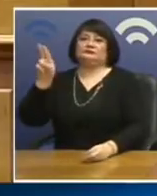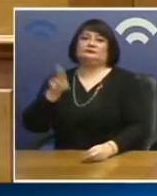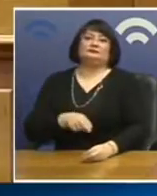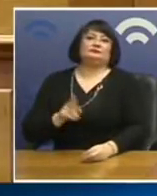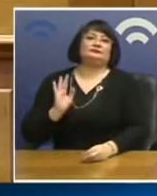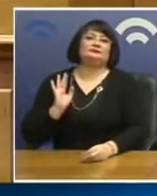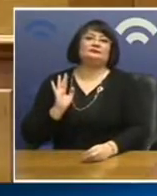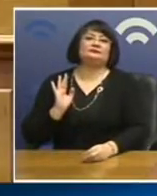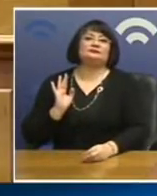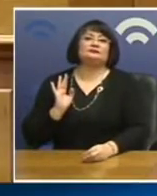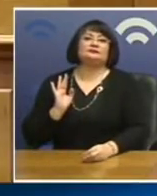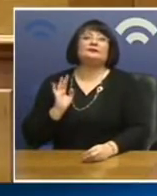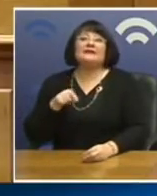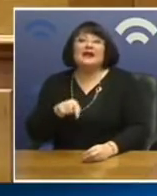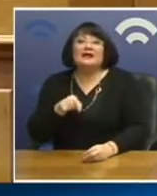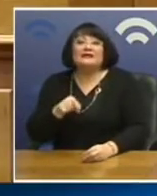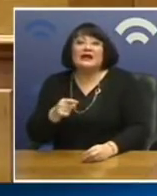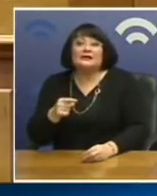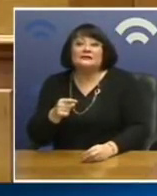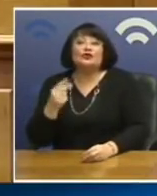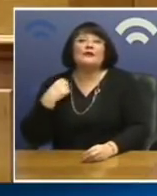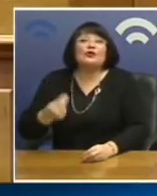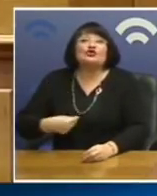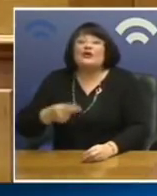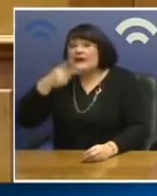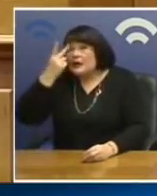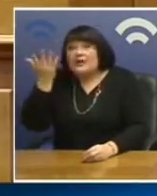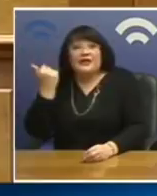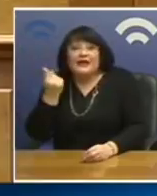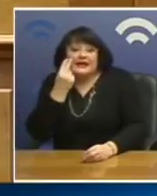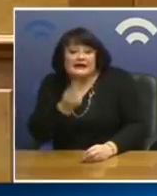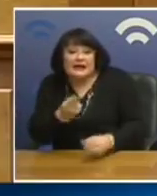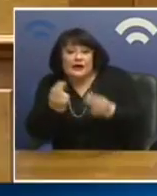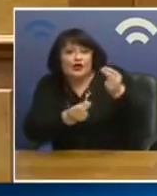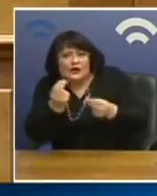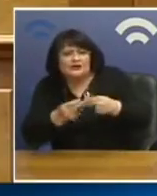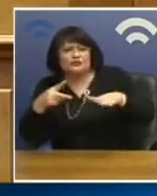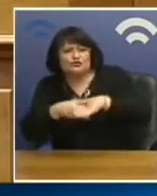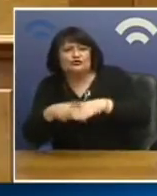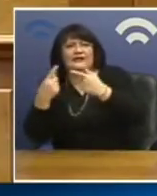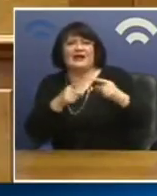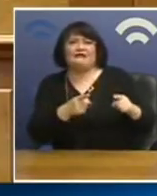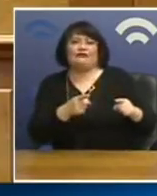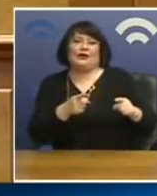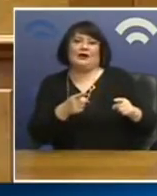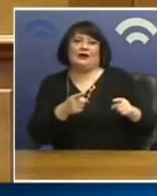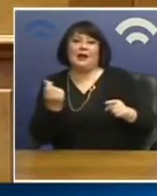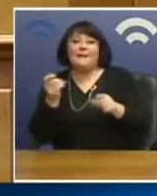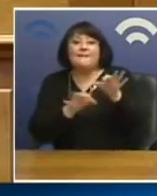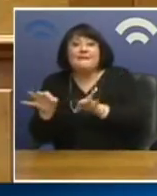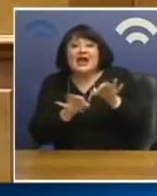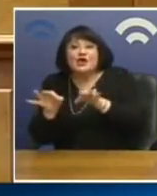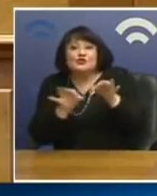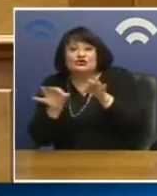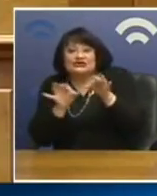των προϊόντων εγκλήματος από το δημόσιο. Ότι θα αποδοθούν τα προετών δεσμευμένα περιουσιακά στοιχεία των υπόπτων